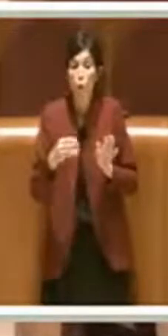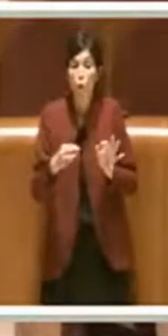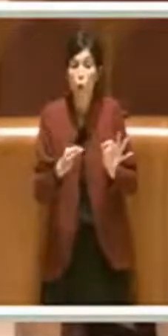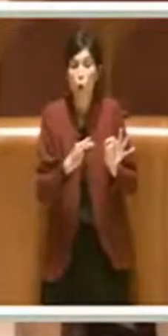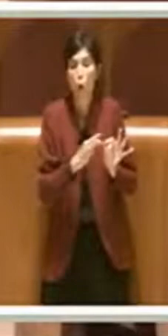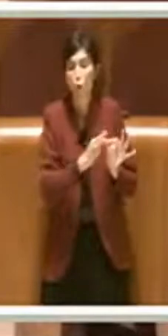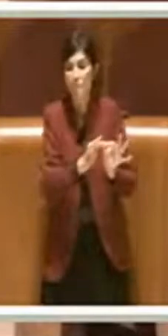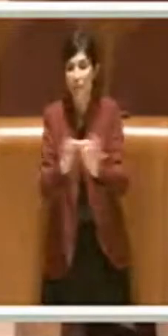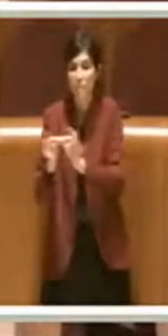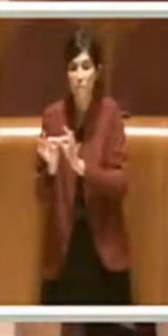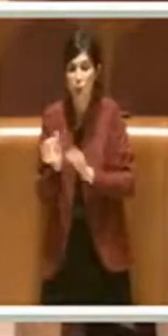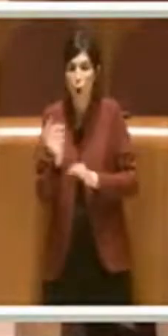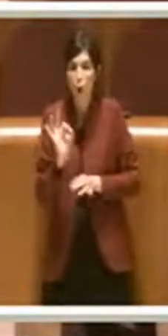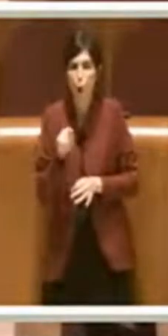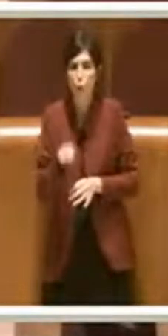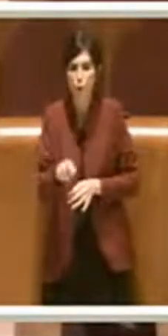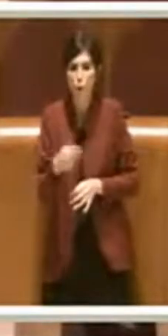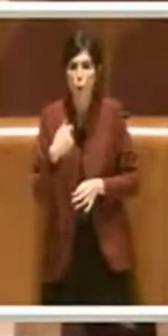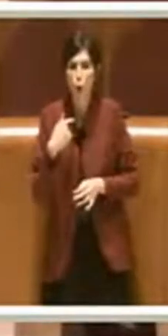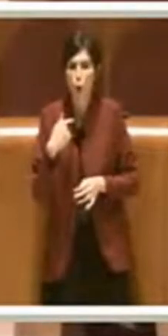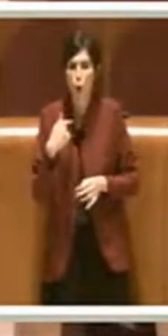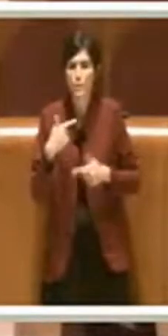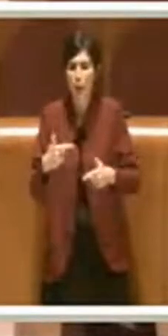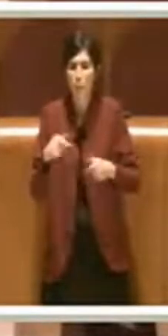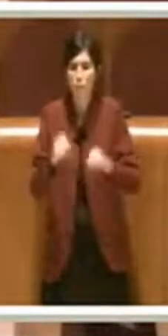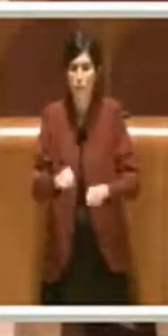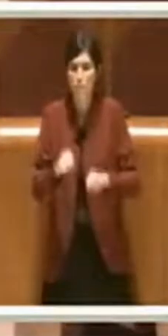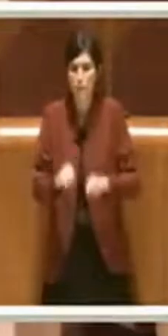permetto alla forza di centrodestra di metterci il